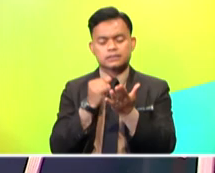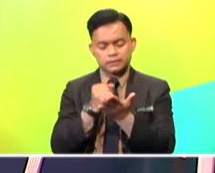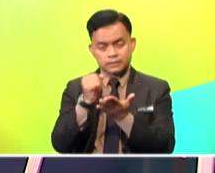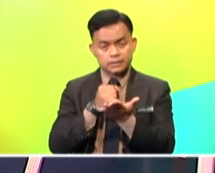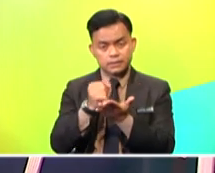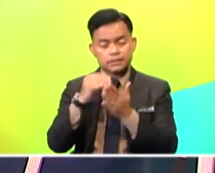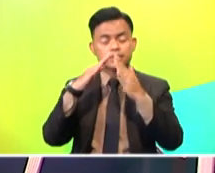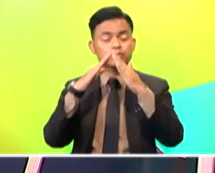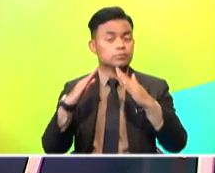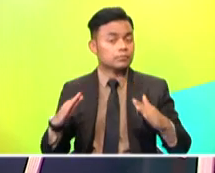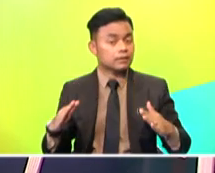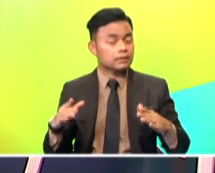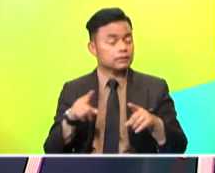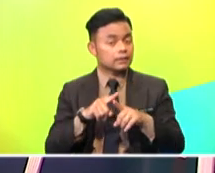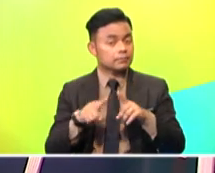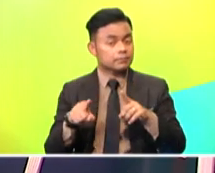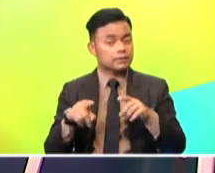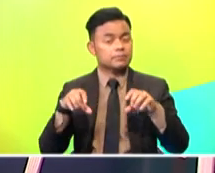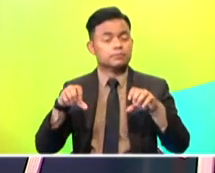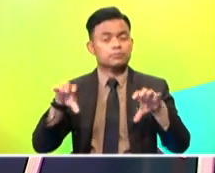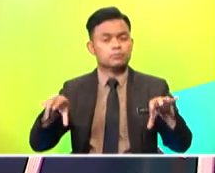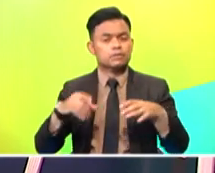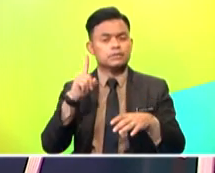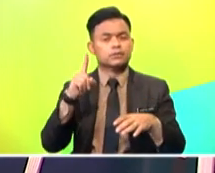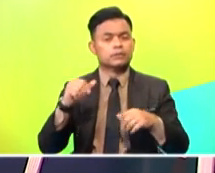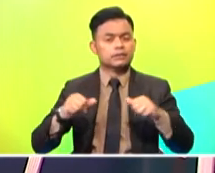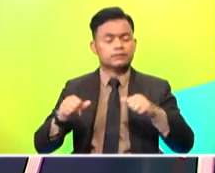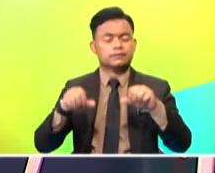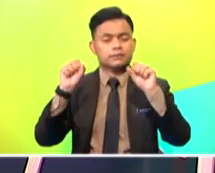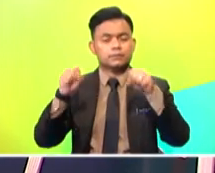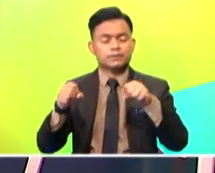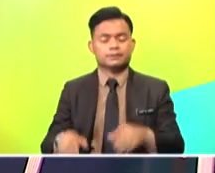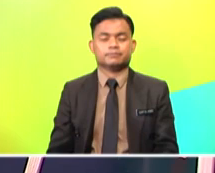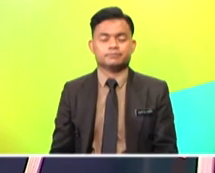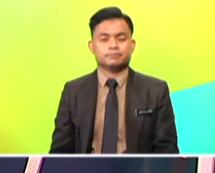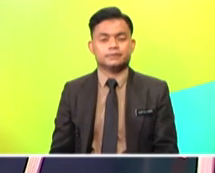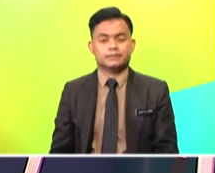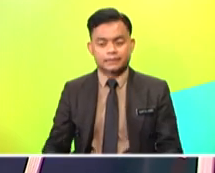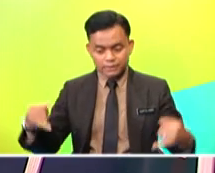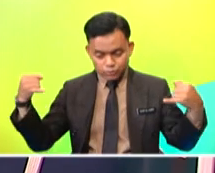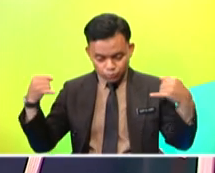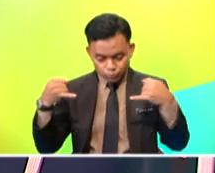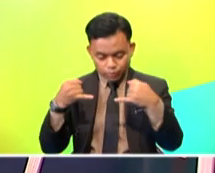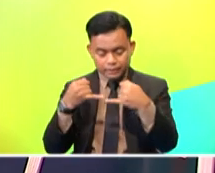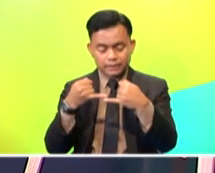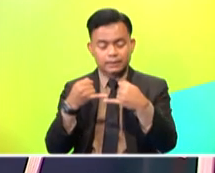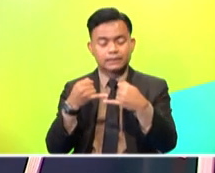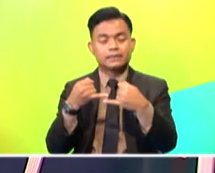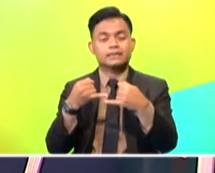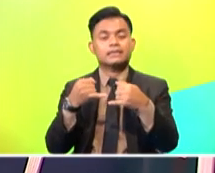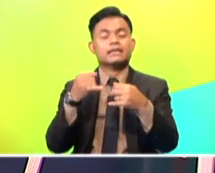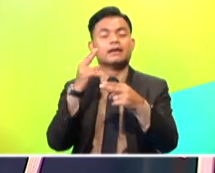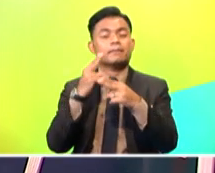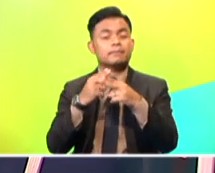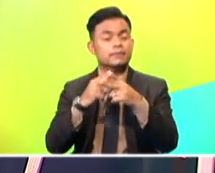Okey. Irfan, tapi kita buat satu aktiviti boleh Irfan? Aktiviti apa tu Cikgu? Padankan nama rumah. Okey, dengan